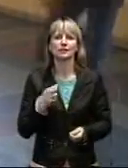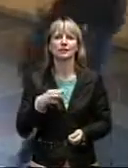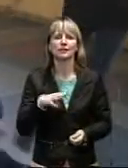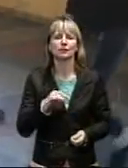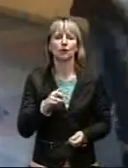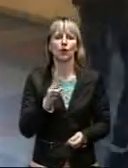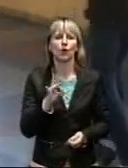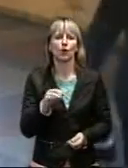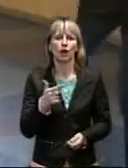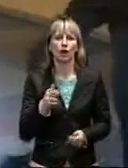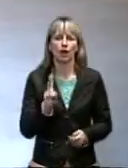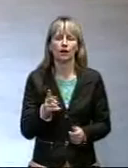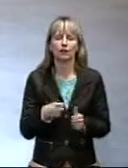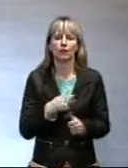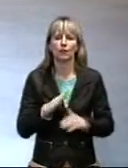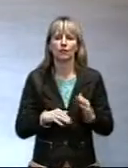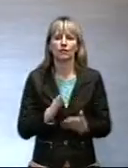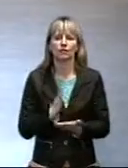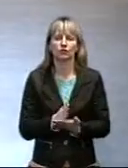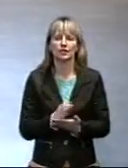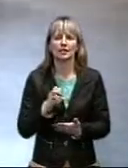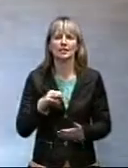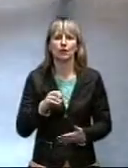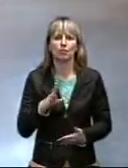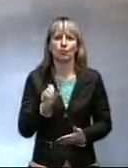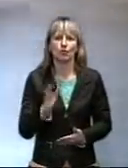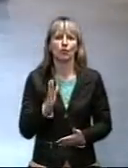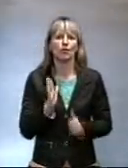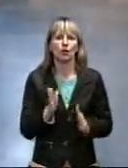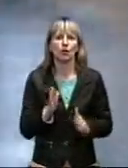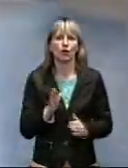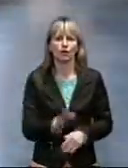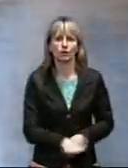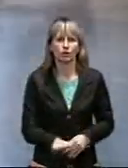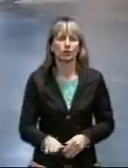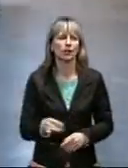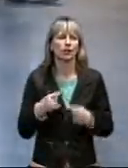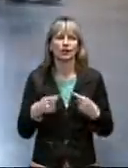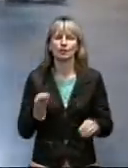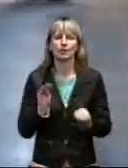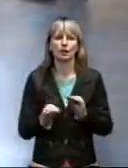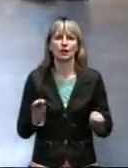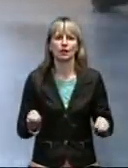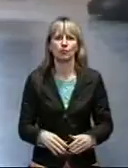Кругляк називає перкусійний жанр, адже степувати будуть не тільки взуттям, а й різними предметами.